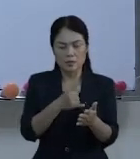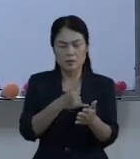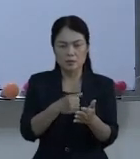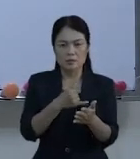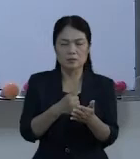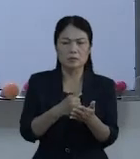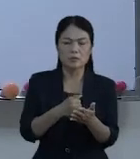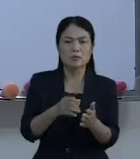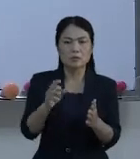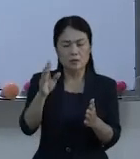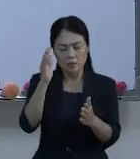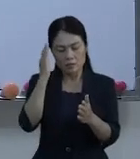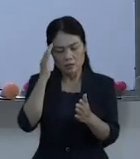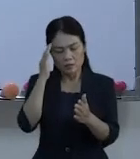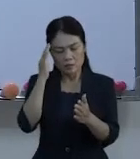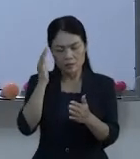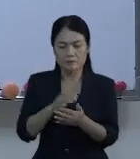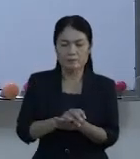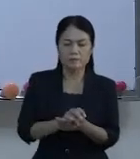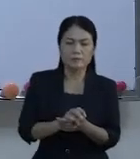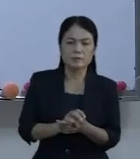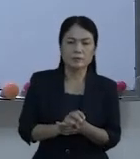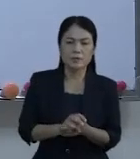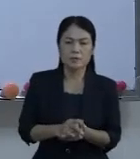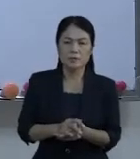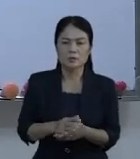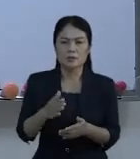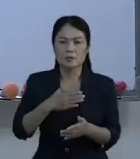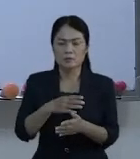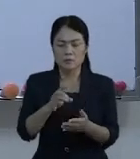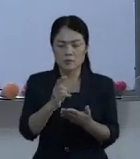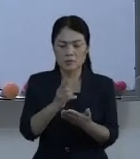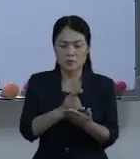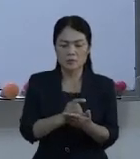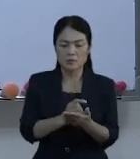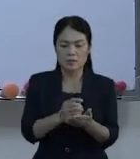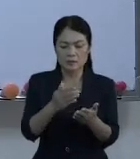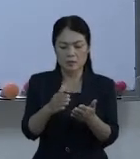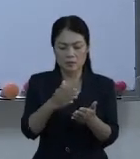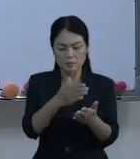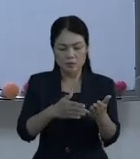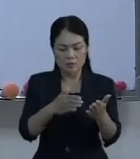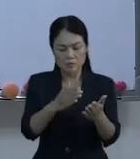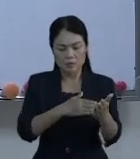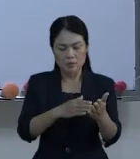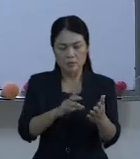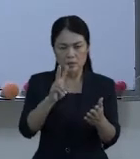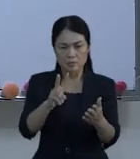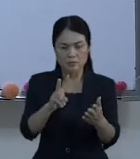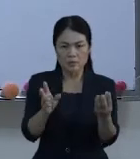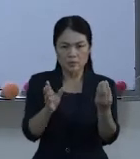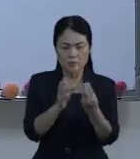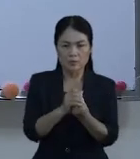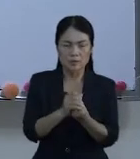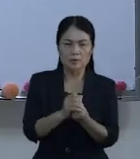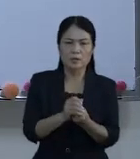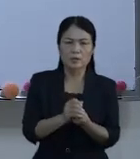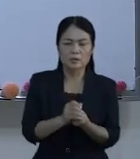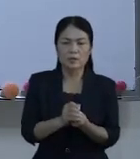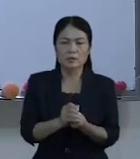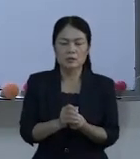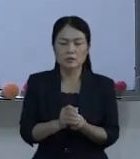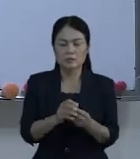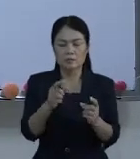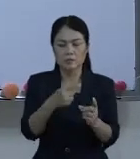bà ấy cú lược dọc mê điên bằng cột chùm nuôn ấy miễn phí chùm nói thì mối bằng cột chùm nuôn tổng tổng